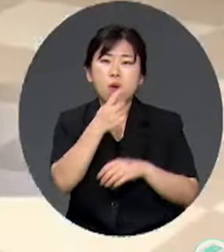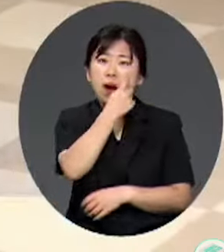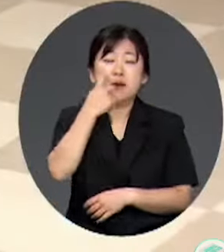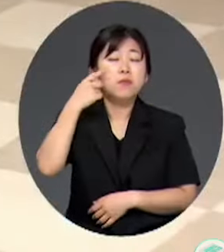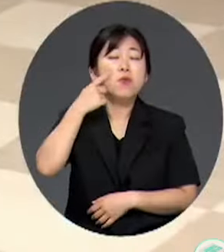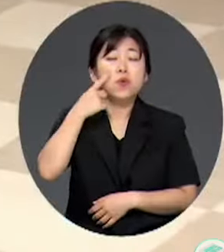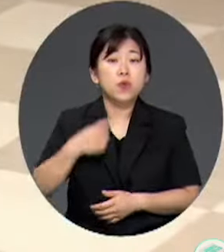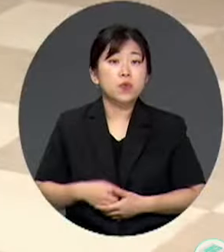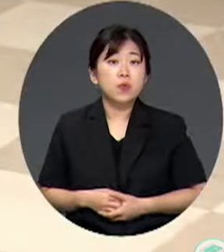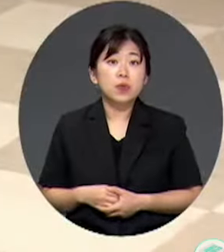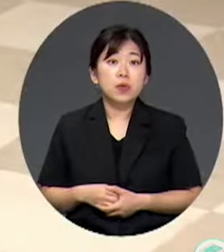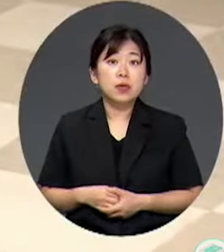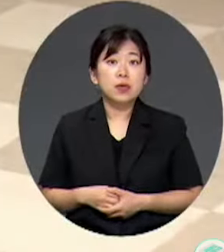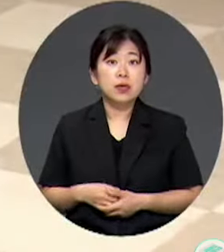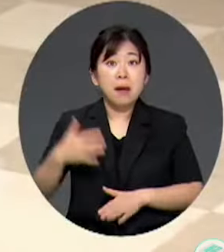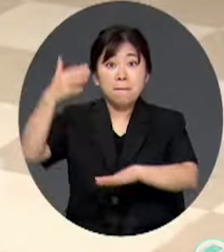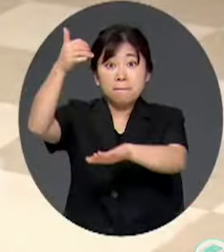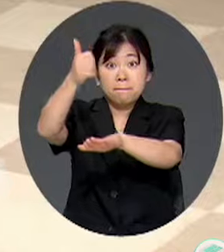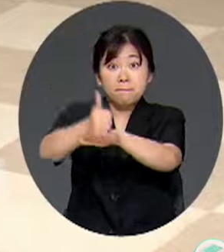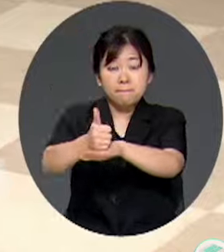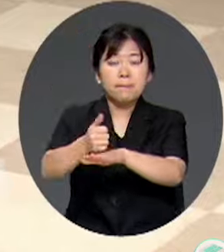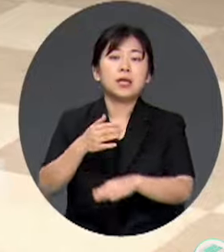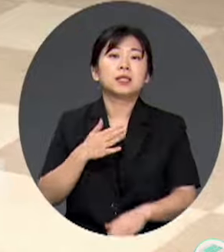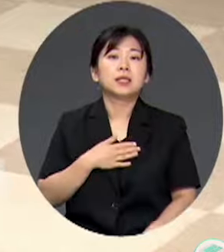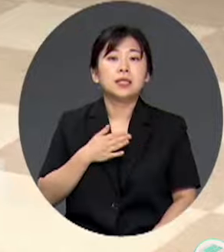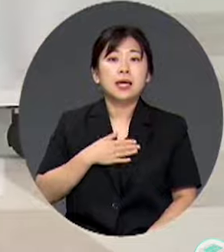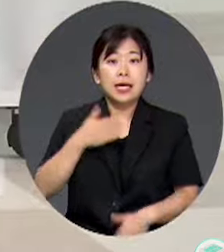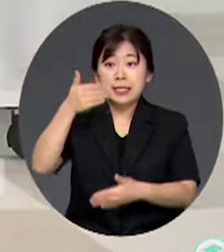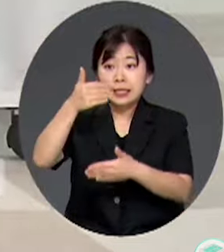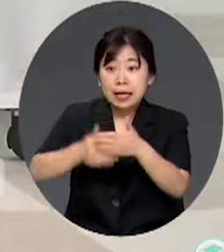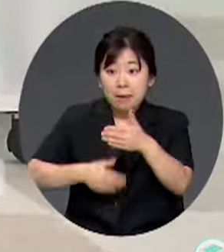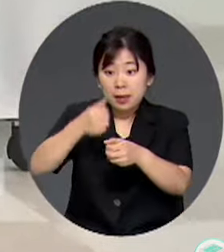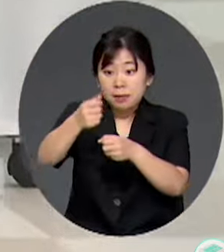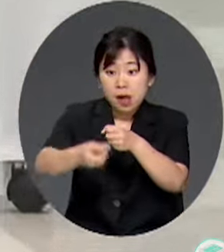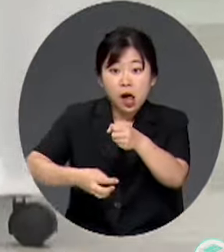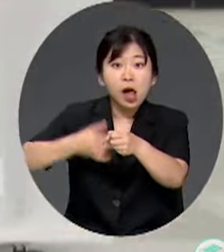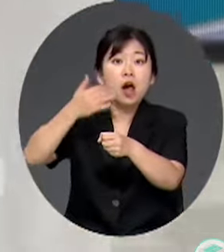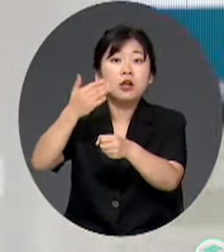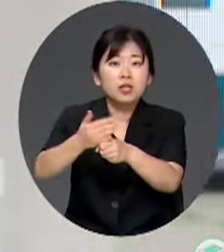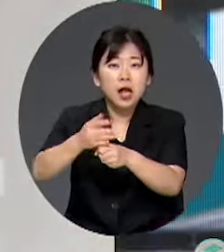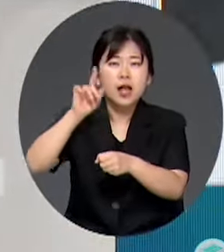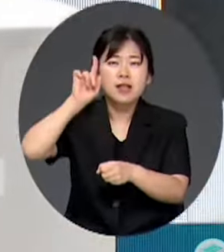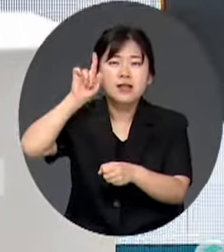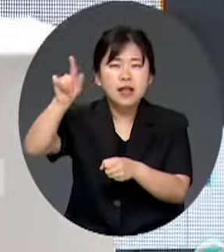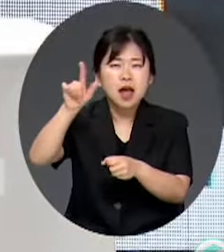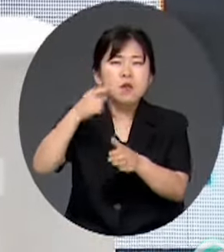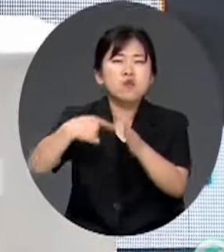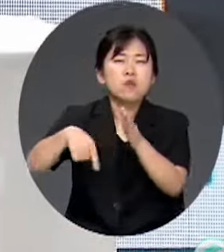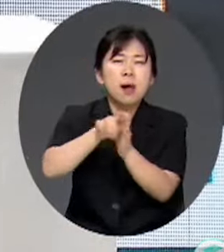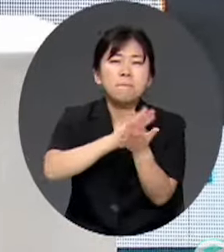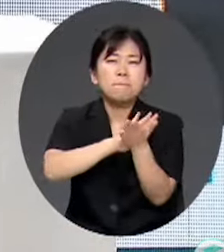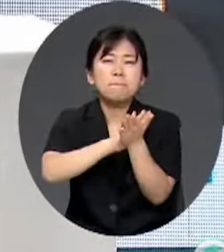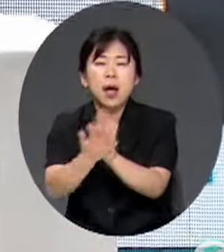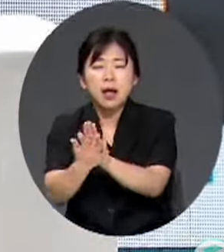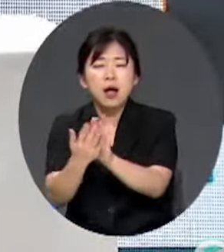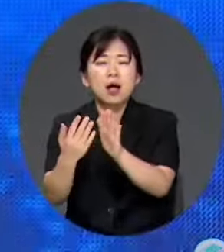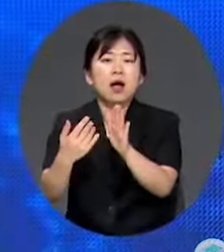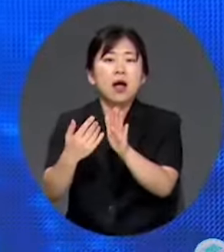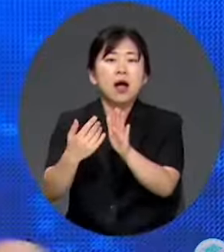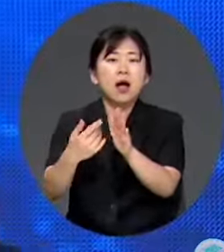챙기겠습니다. 끝으로 박 교육감은 남은 임기 동안에도 내일의 변화를 주도하는 경남 교육을 만드는데